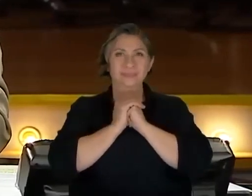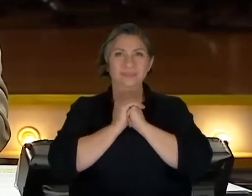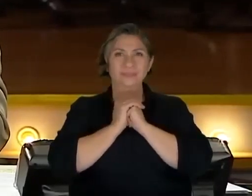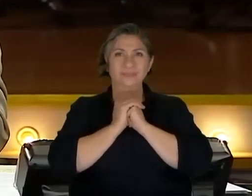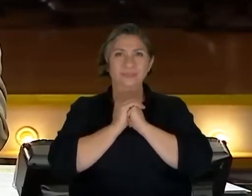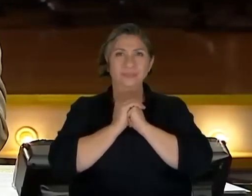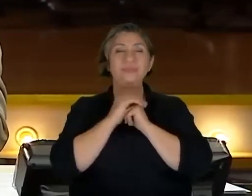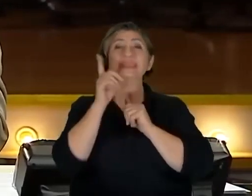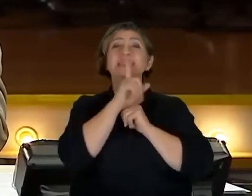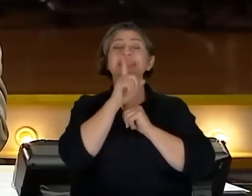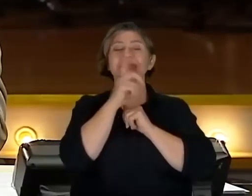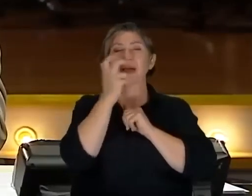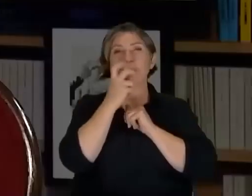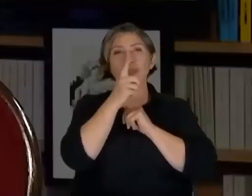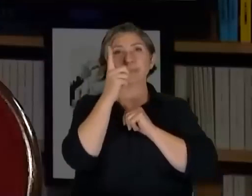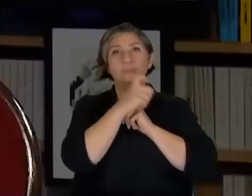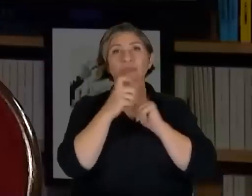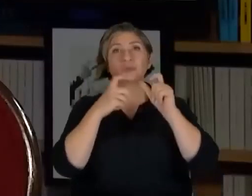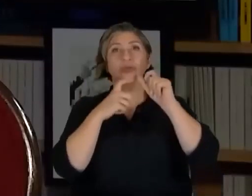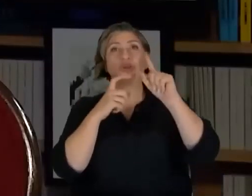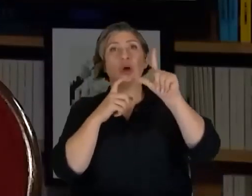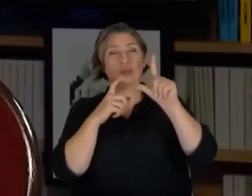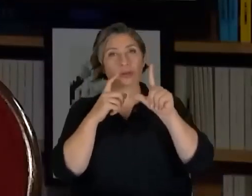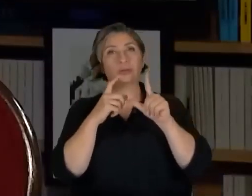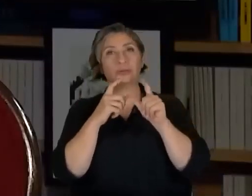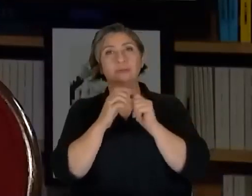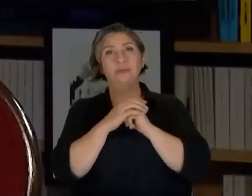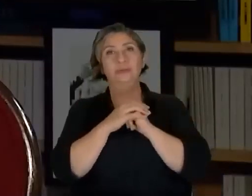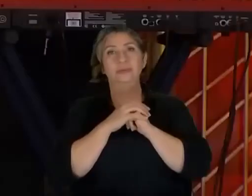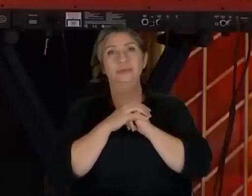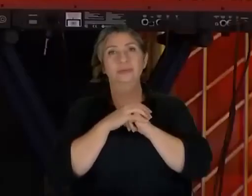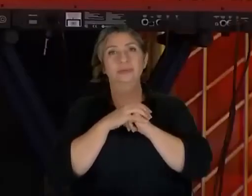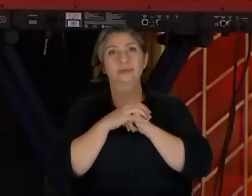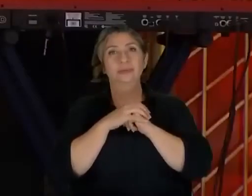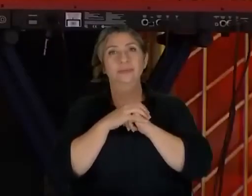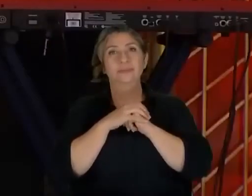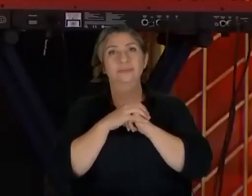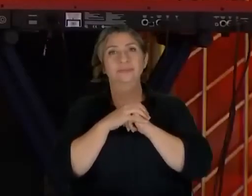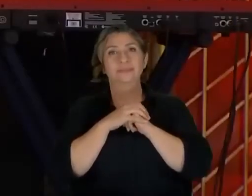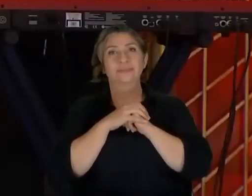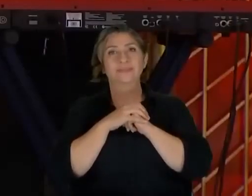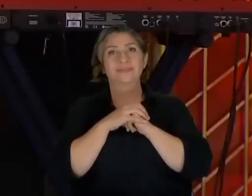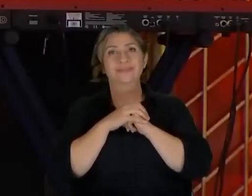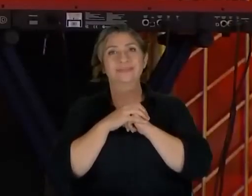My Funny Valentine. Nerede? Hangi? Soldan söylüyorum. Bir sol alayım. My Funny